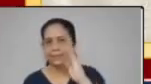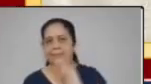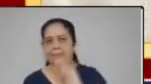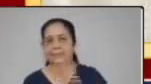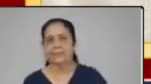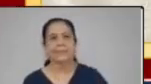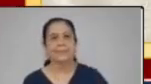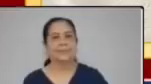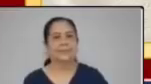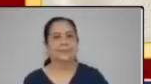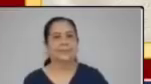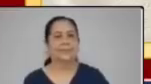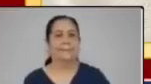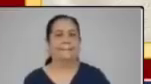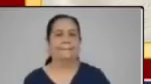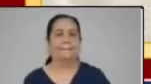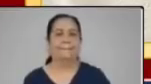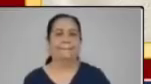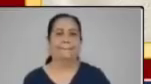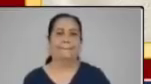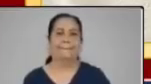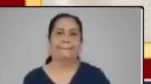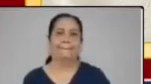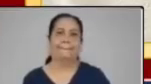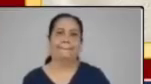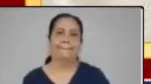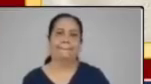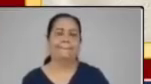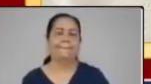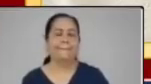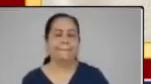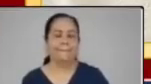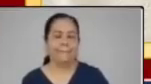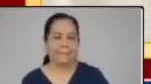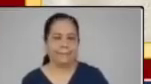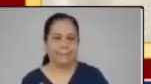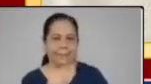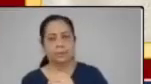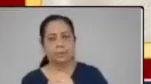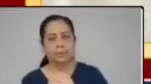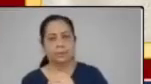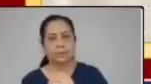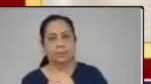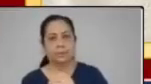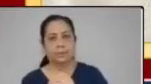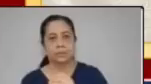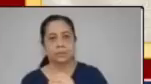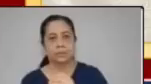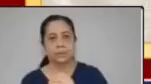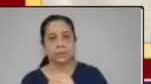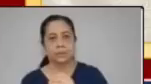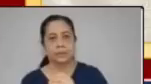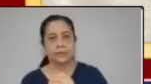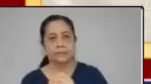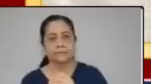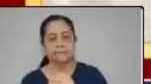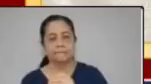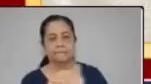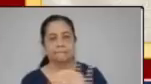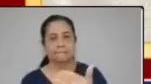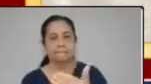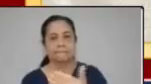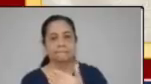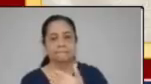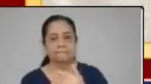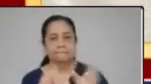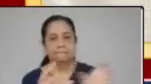Sa Region 4A po, ang probinsya ng Batangas. Sa Region 8 po, ang Tacloban City. Sa Region